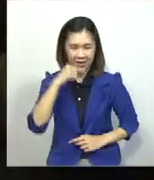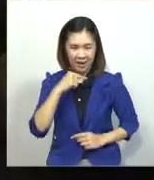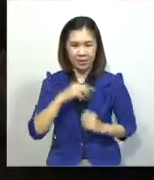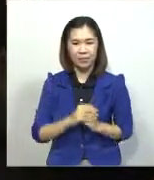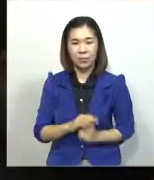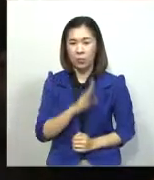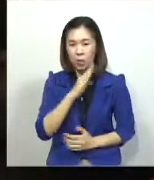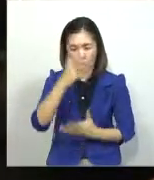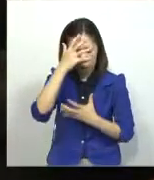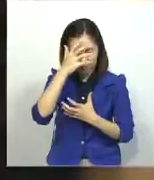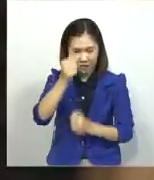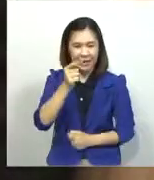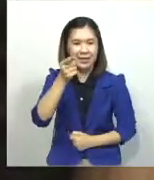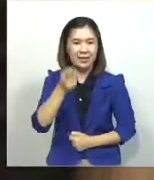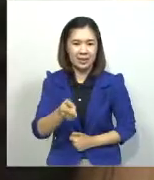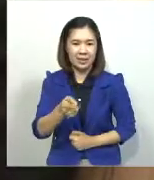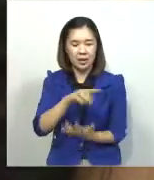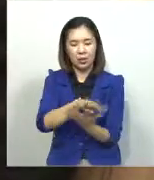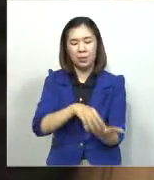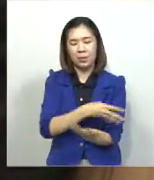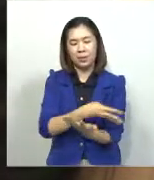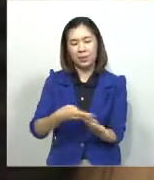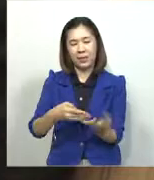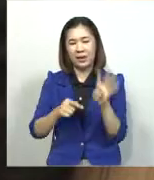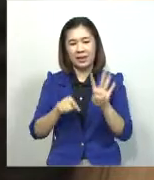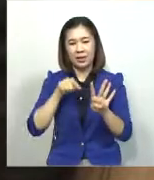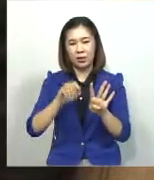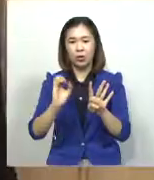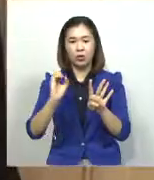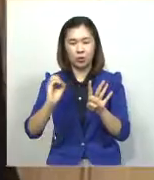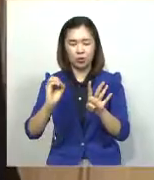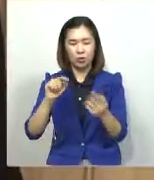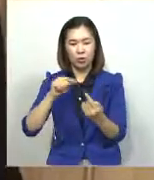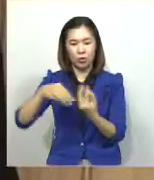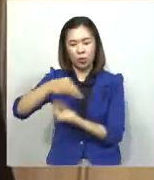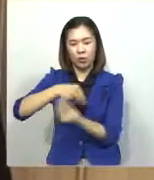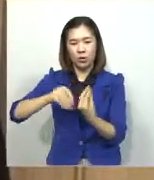นเช็กสนใจอย่างจริงจังในนโยบายประเทศไทย 4.0 เขตพัฒนาเ